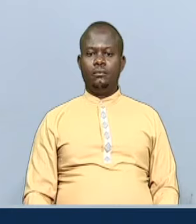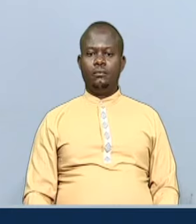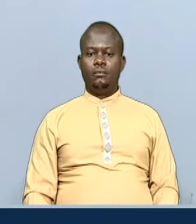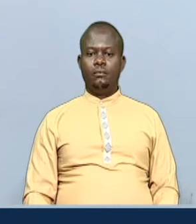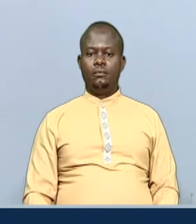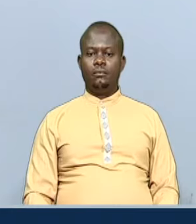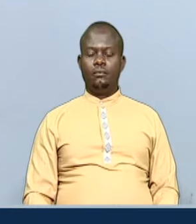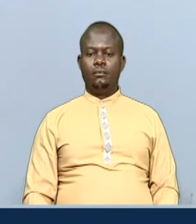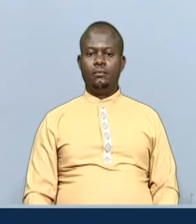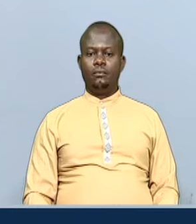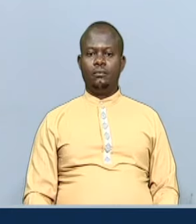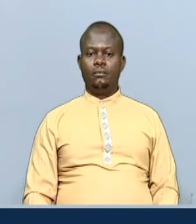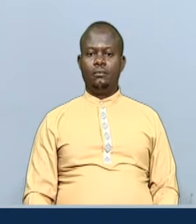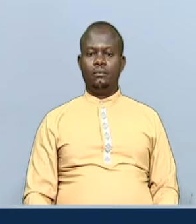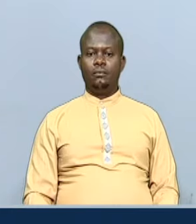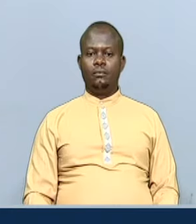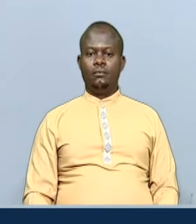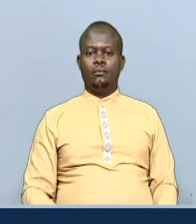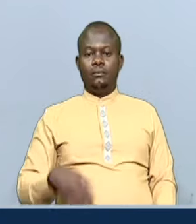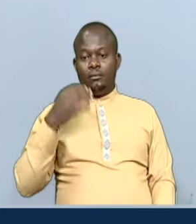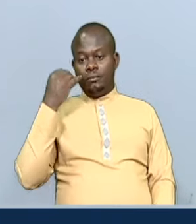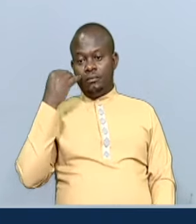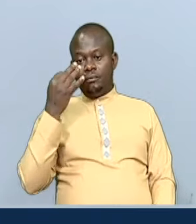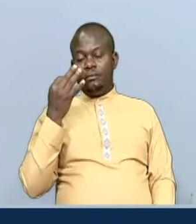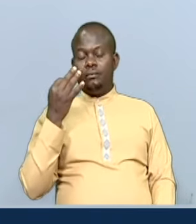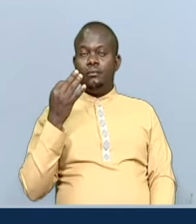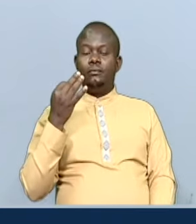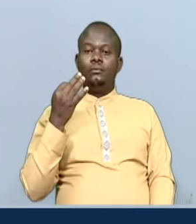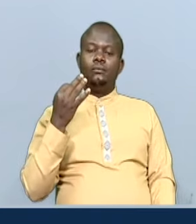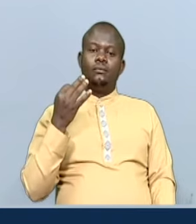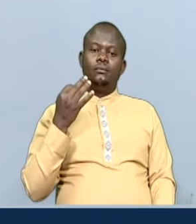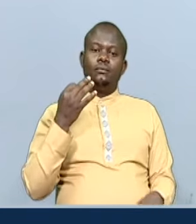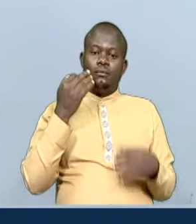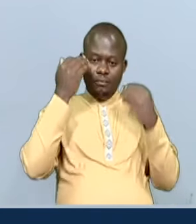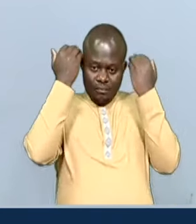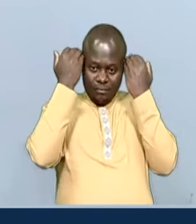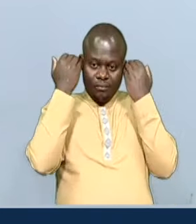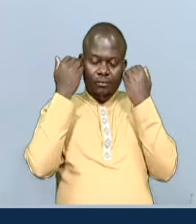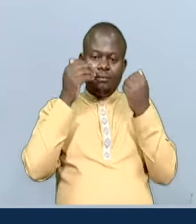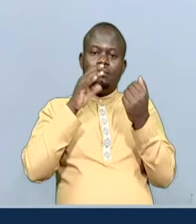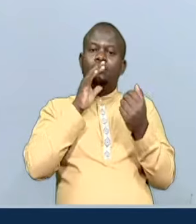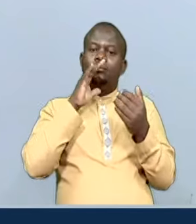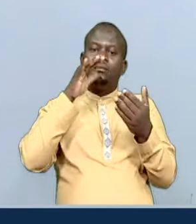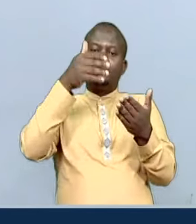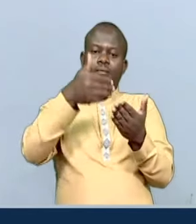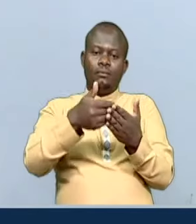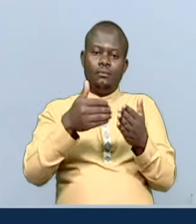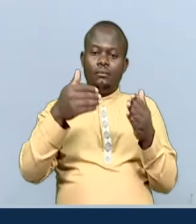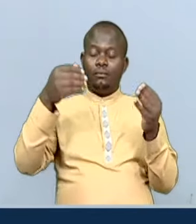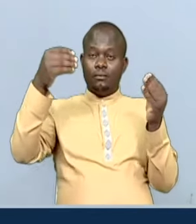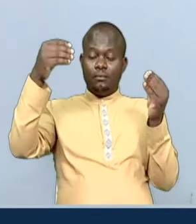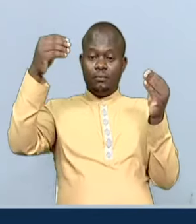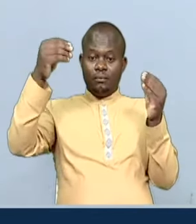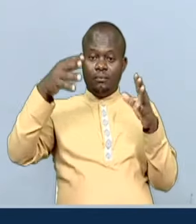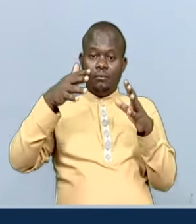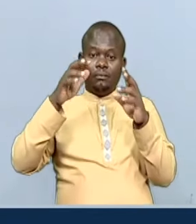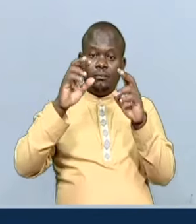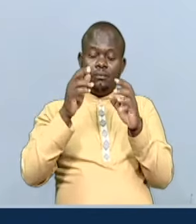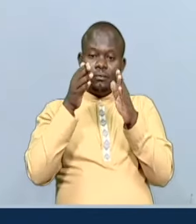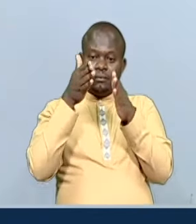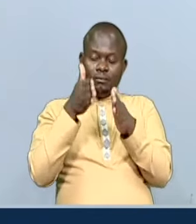denied. Niba ubutabera bwaratinze kugeza aho biza kugaragariye ko